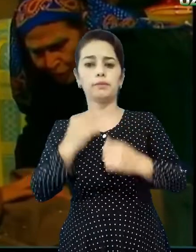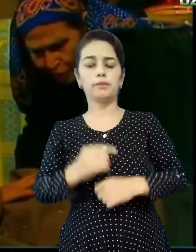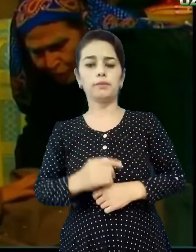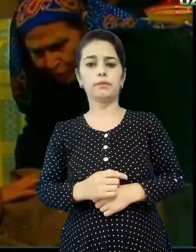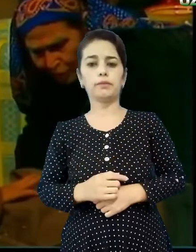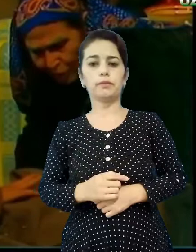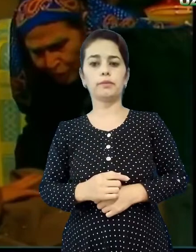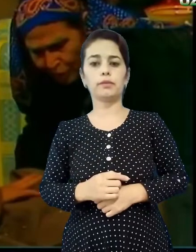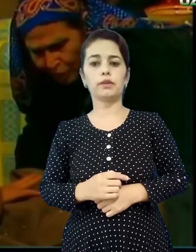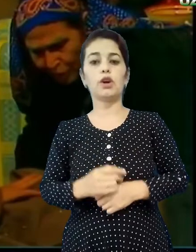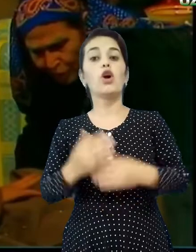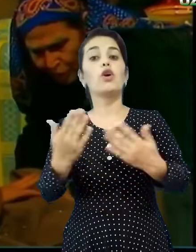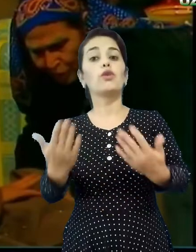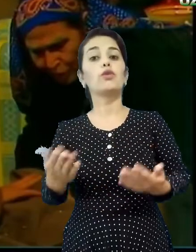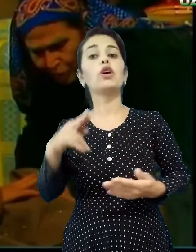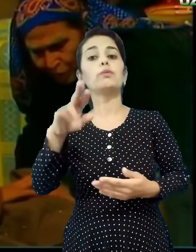yig'lardi.